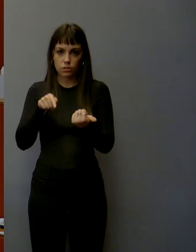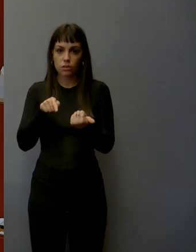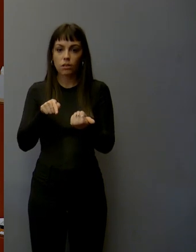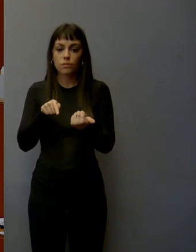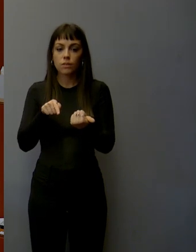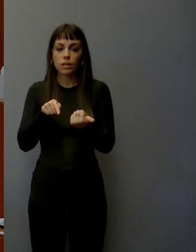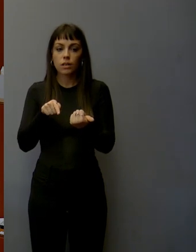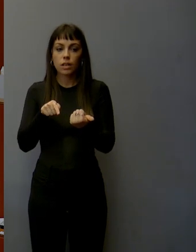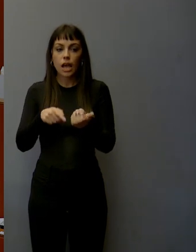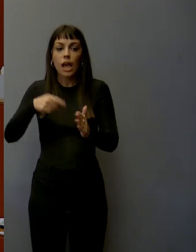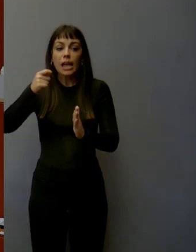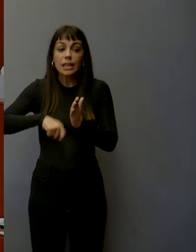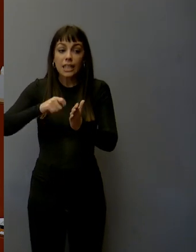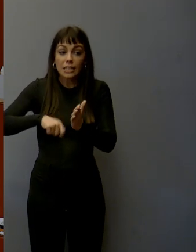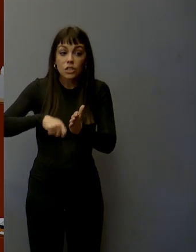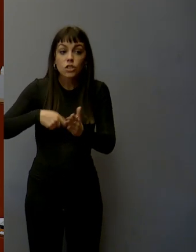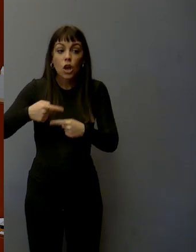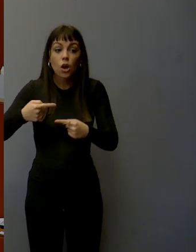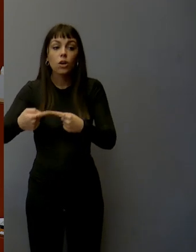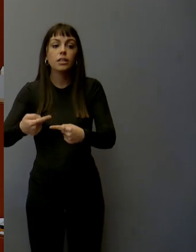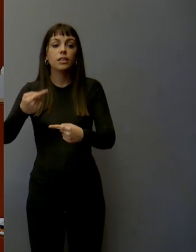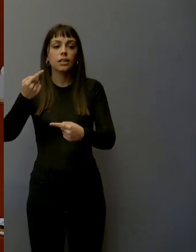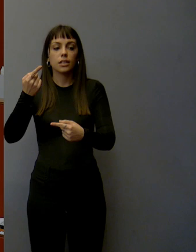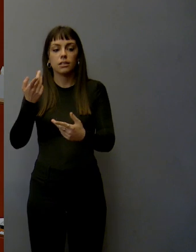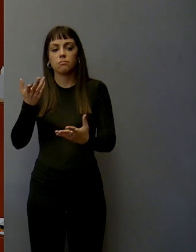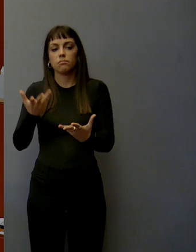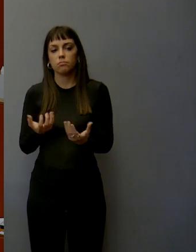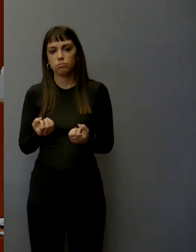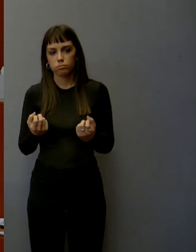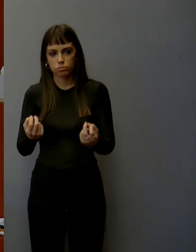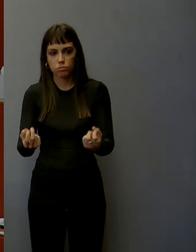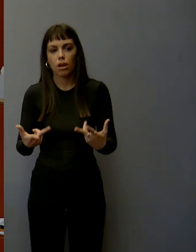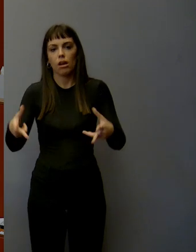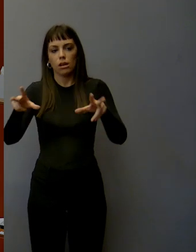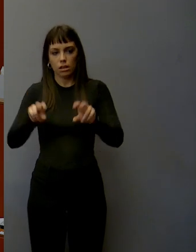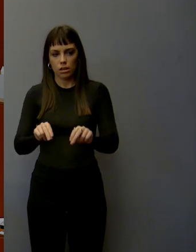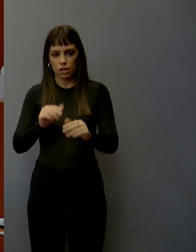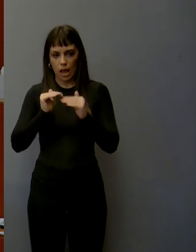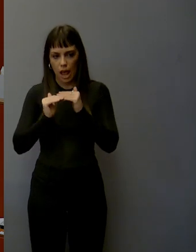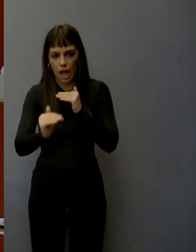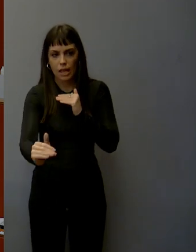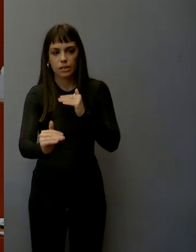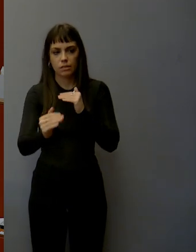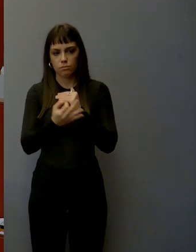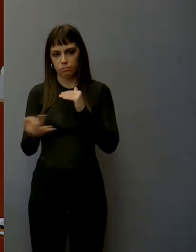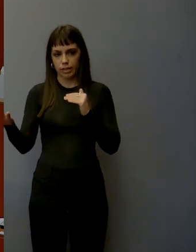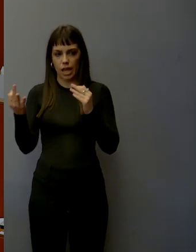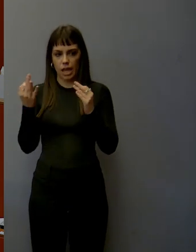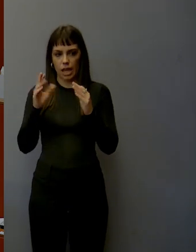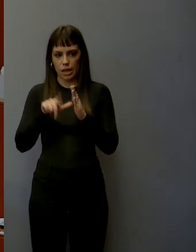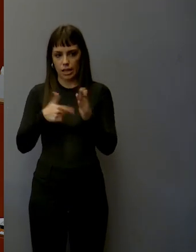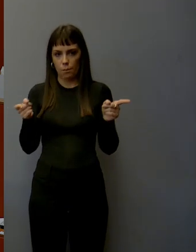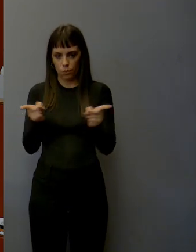questi ripristini possano avvenire nel minor tempo possibile perché ci teniamo la sicurezza e al decoro andiamo